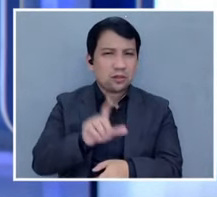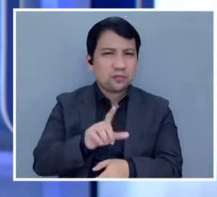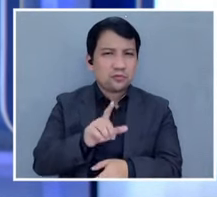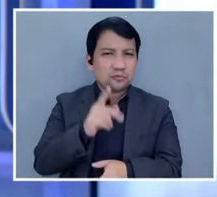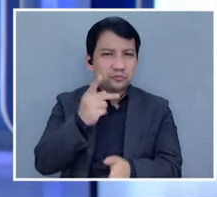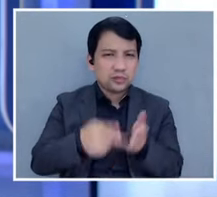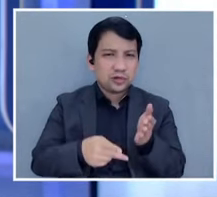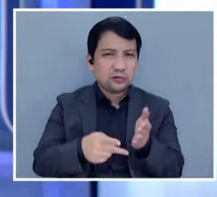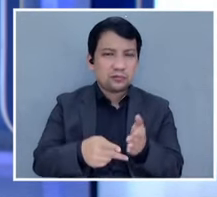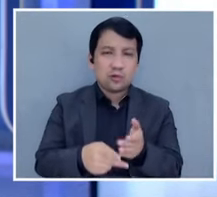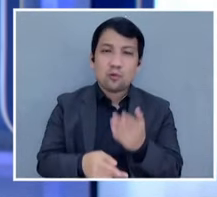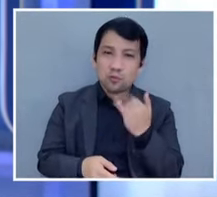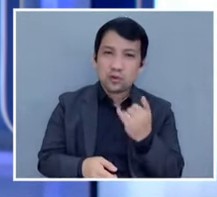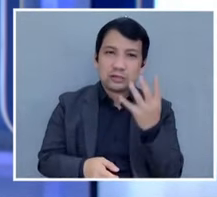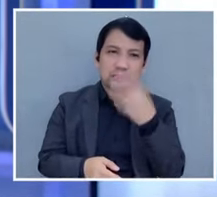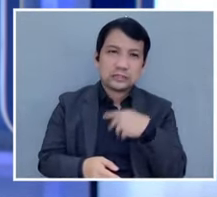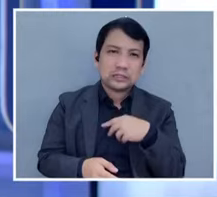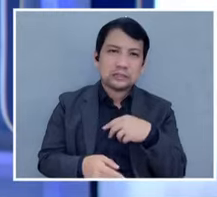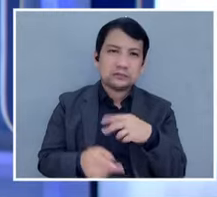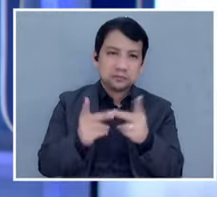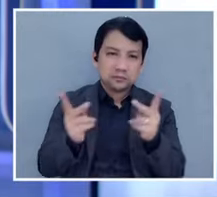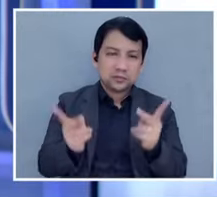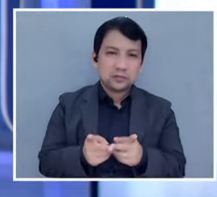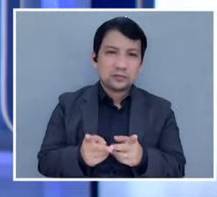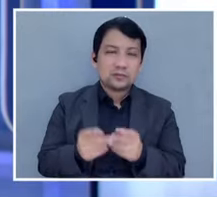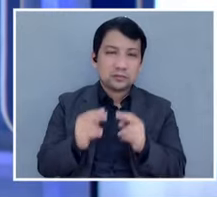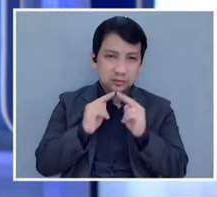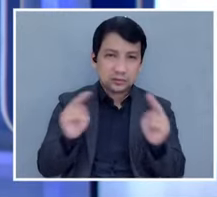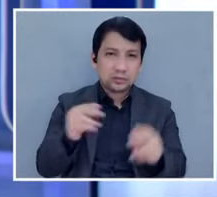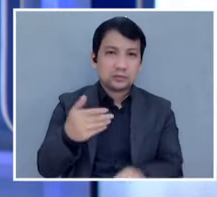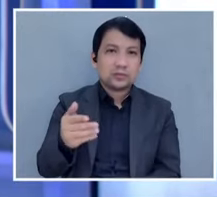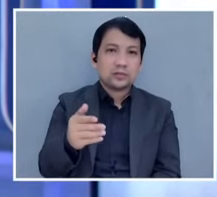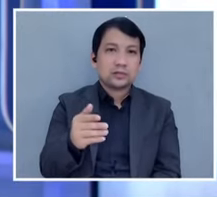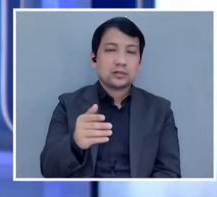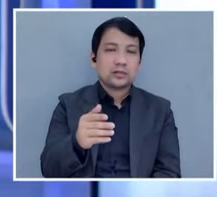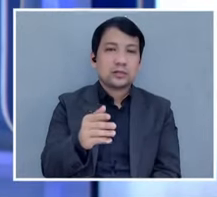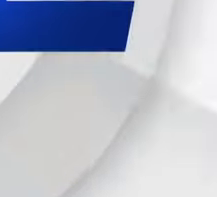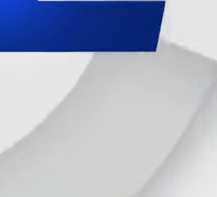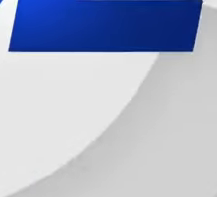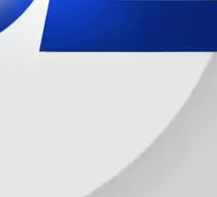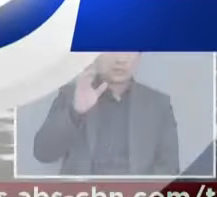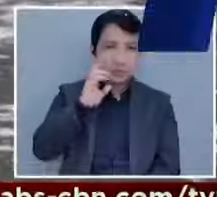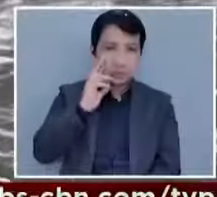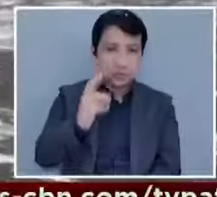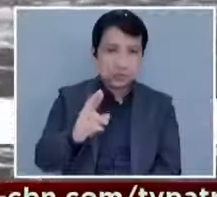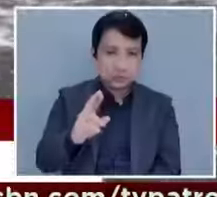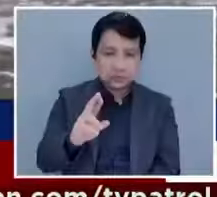rin lugi sa ganda ng mga lugar. Nagpapatrol, Gracie Rutaw.